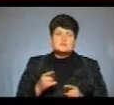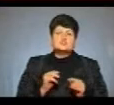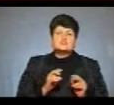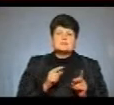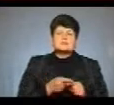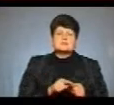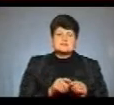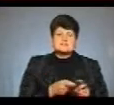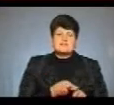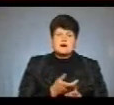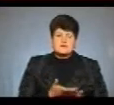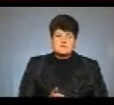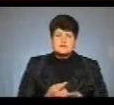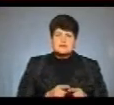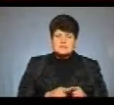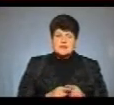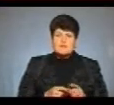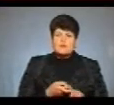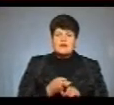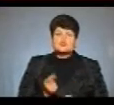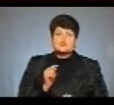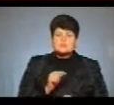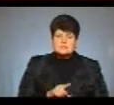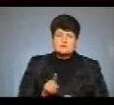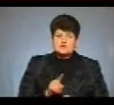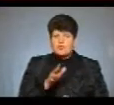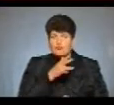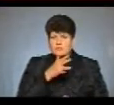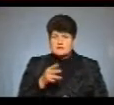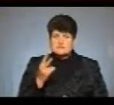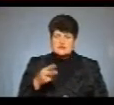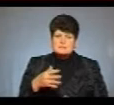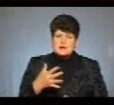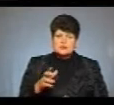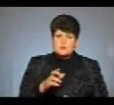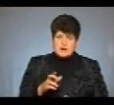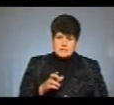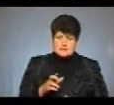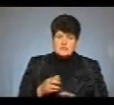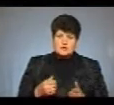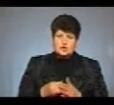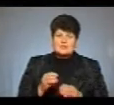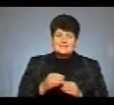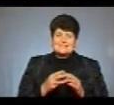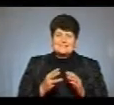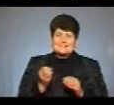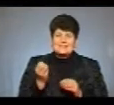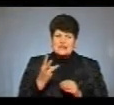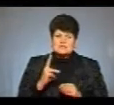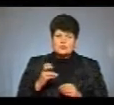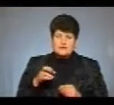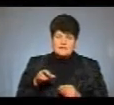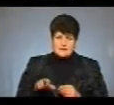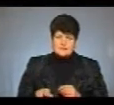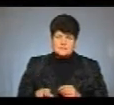пов'язано? Ну, перш за все, це пов'язано з тим, що в період з 25 березня по 13 квітня 1944